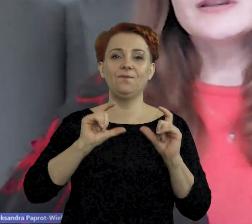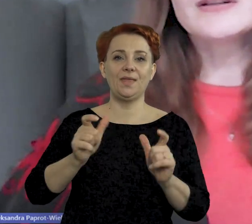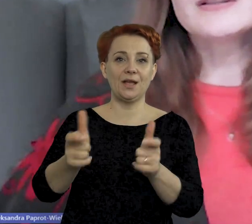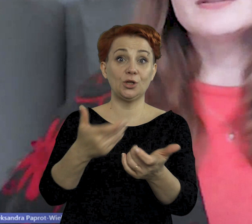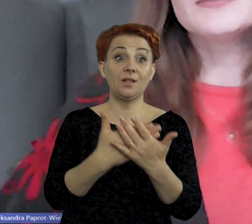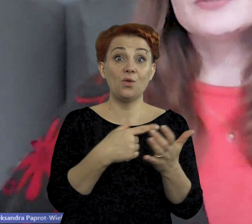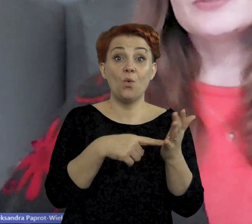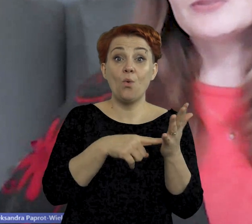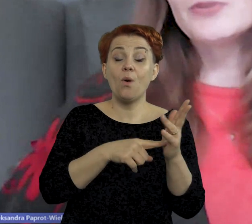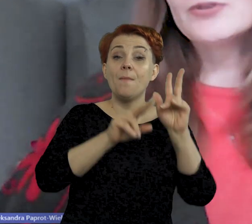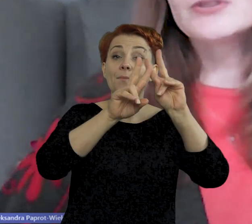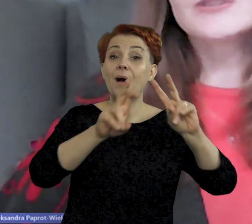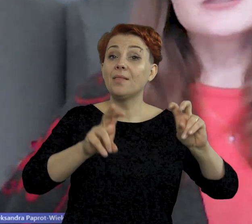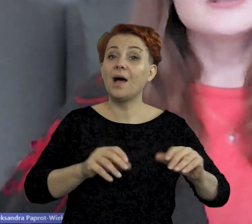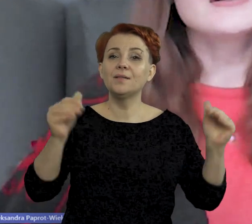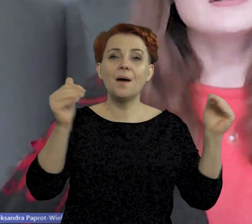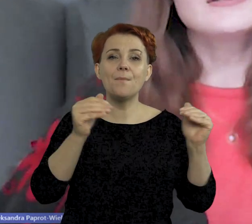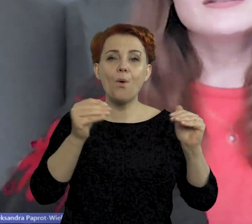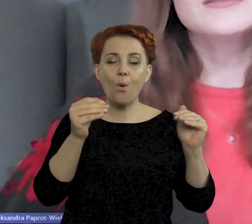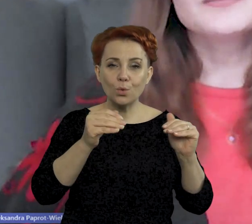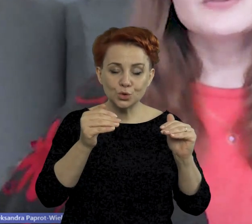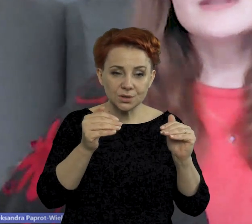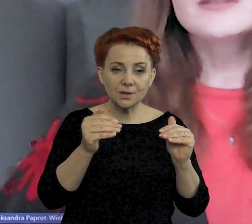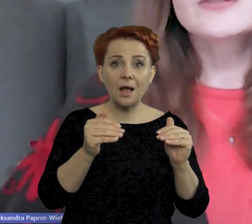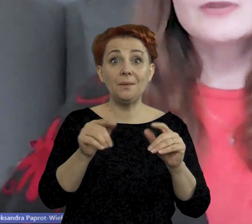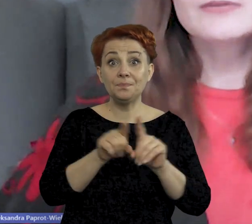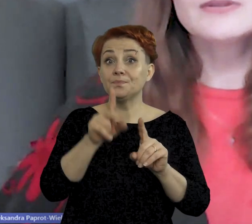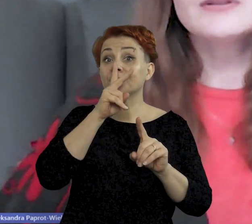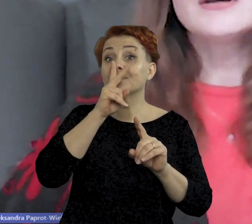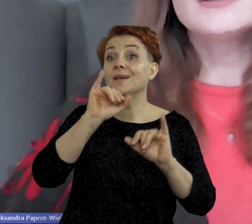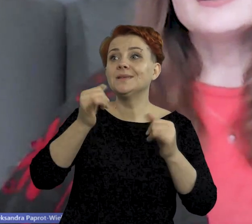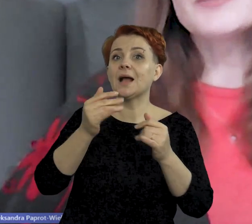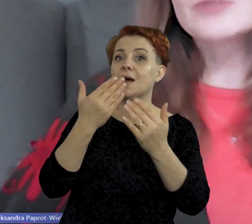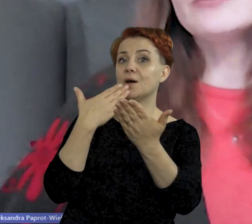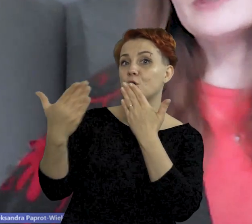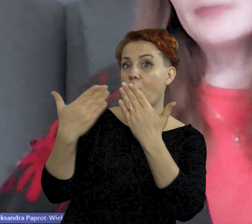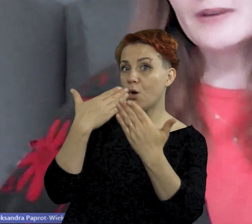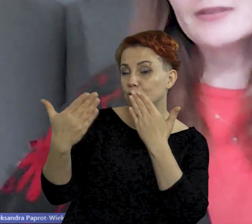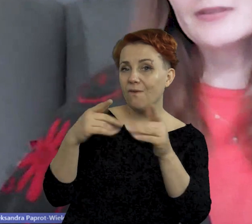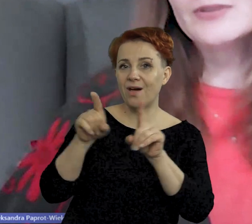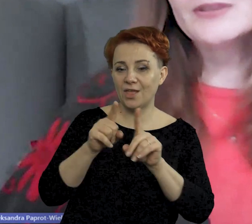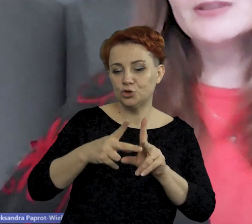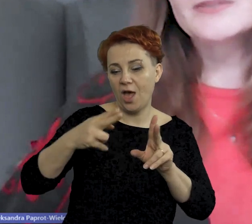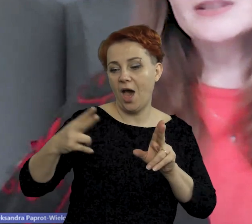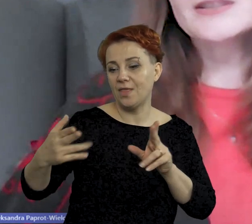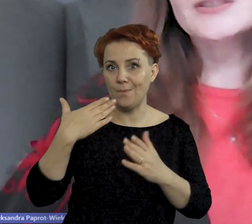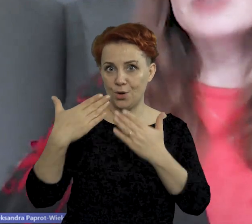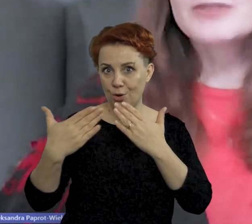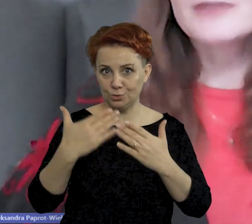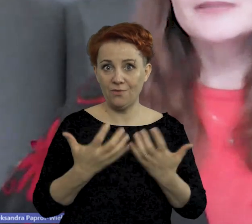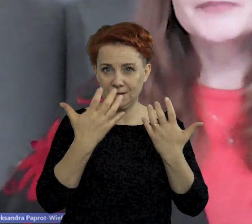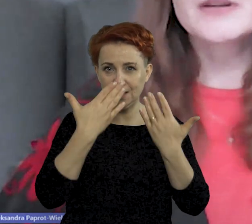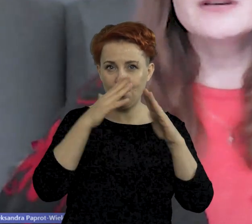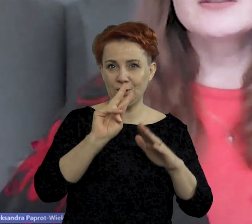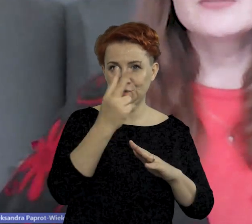rodzaju badaniach możemy spojrzeć też na prowadzenie rozmowy i na poszczególne jej fazy. I tutaj chciałabym wskazać na te